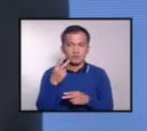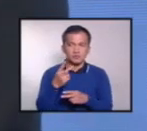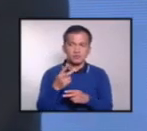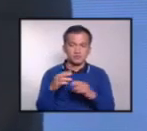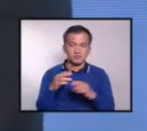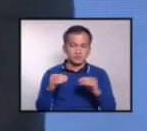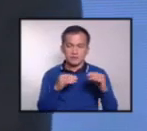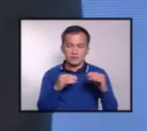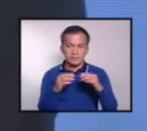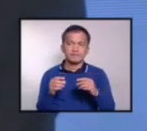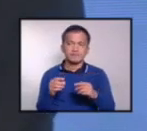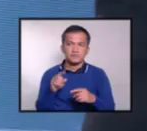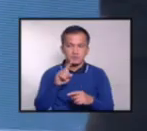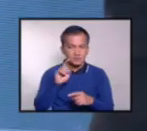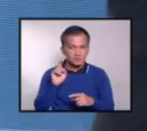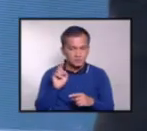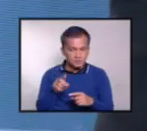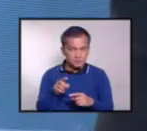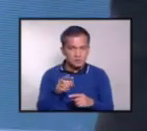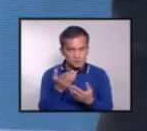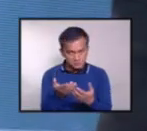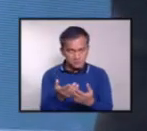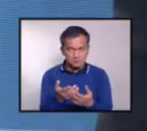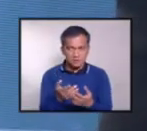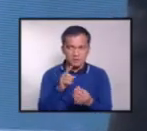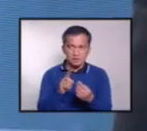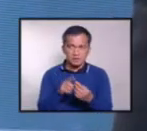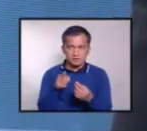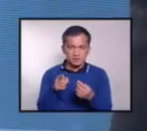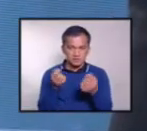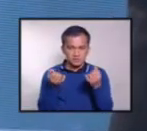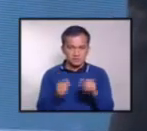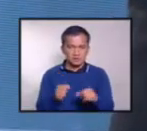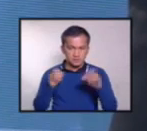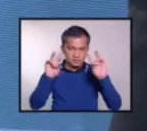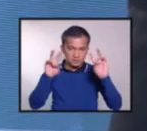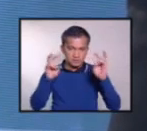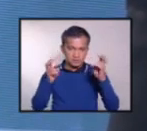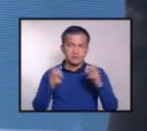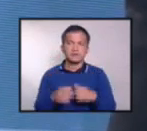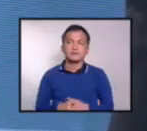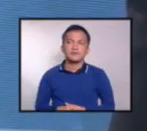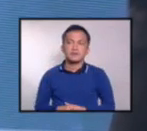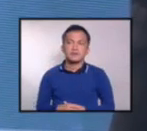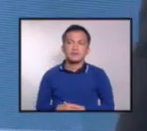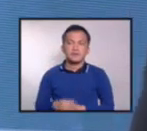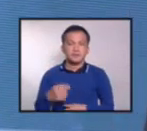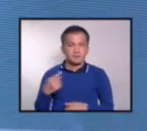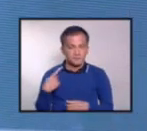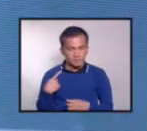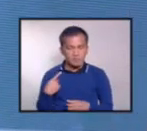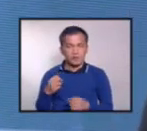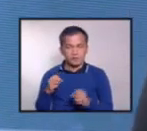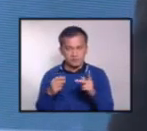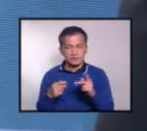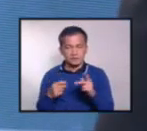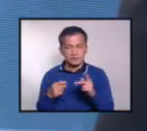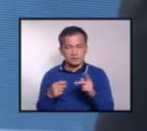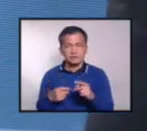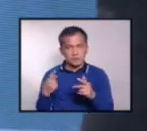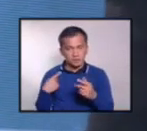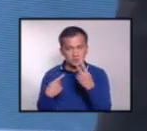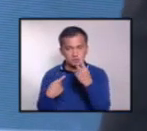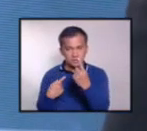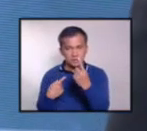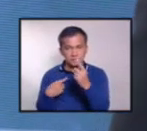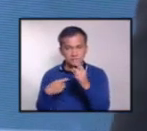2 ng usapan, tatanungin po kayo tungkol sa mga issue at kontrobersya. Okay. Meron pa kayong